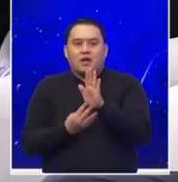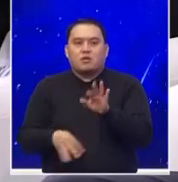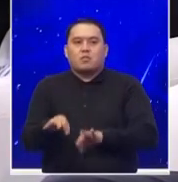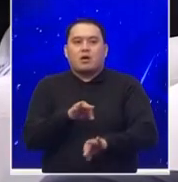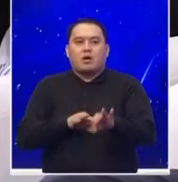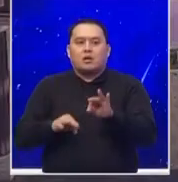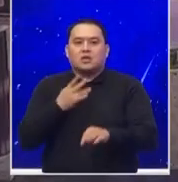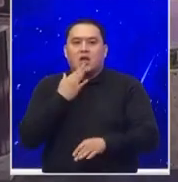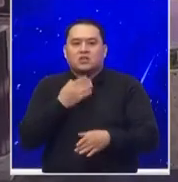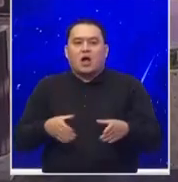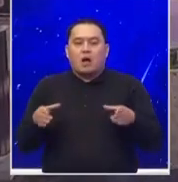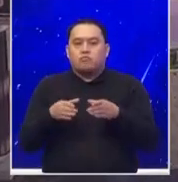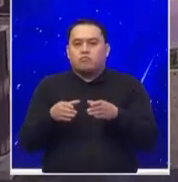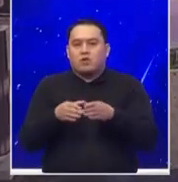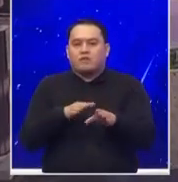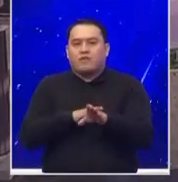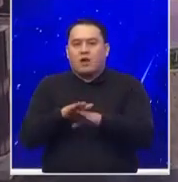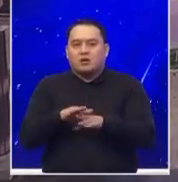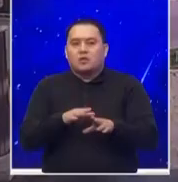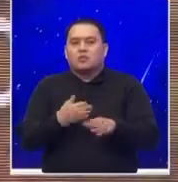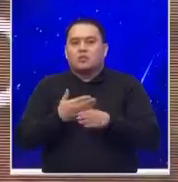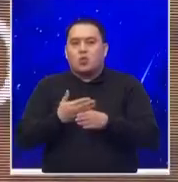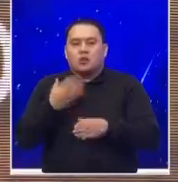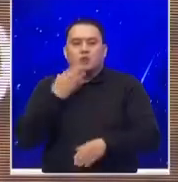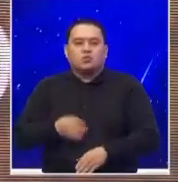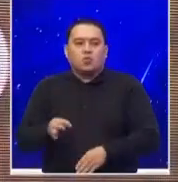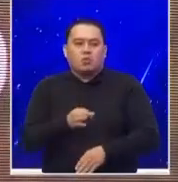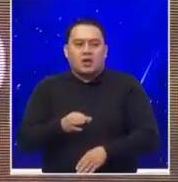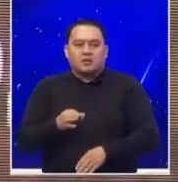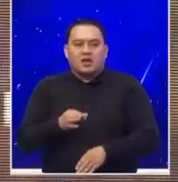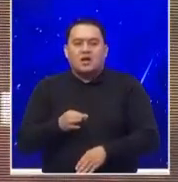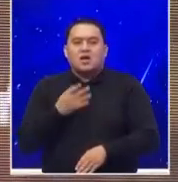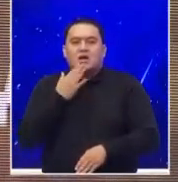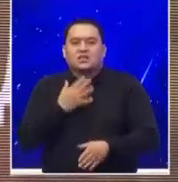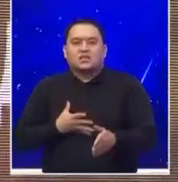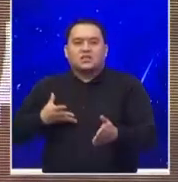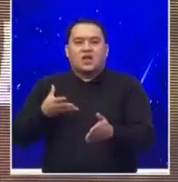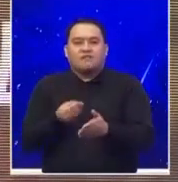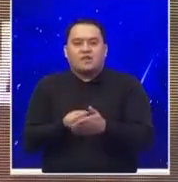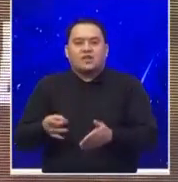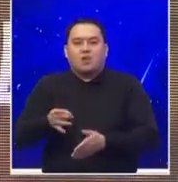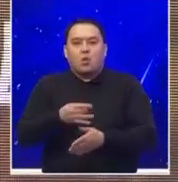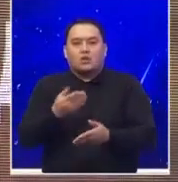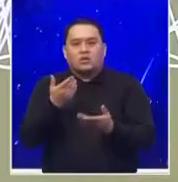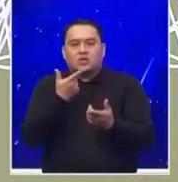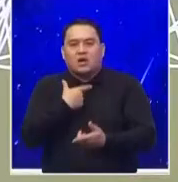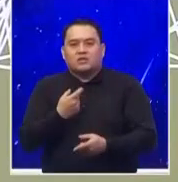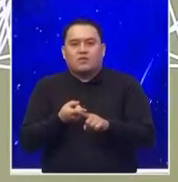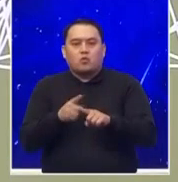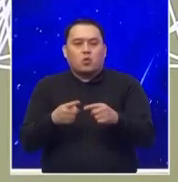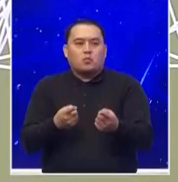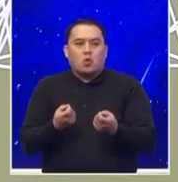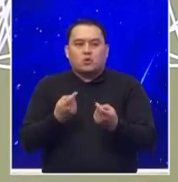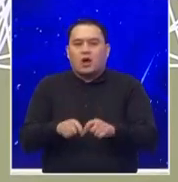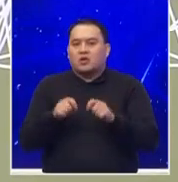проектов транснациональных компаний реализуются на благодатной земле ЖТСУ. Для зарубежных инвесторов регион привлекателен в первую очередь